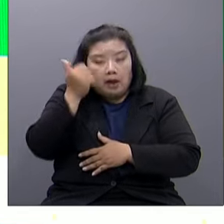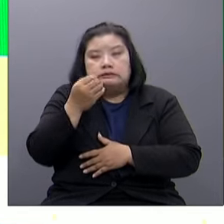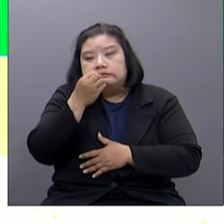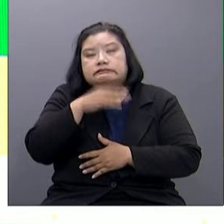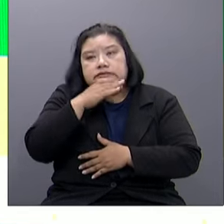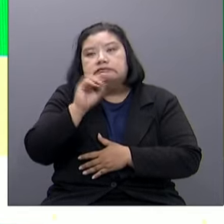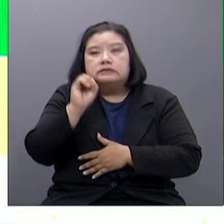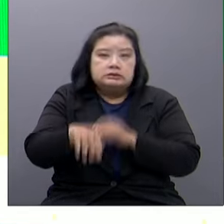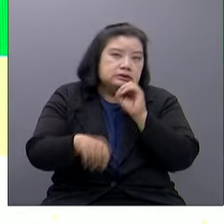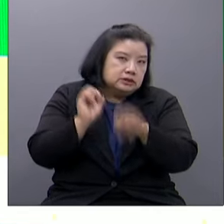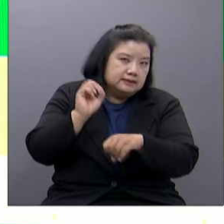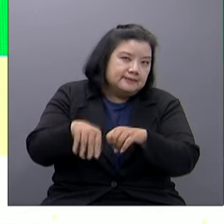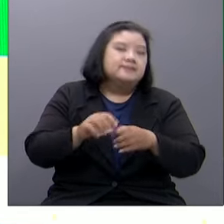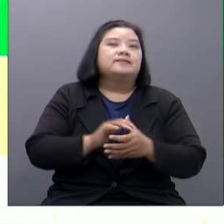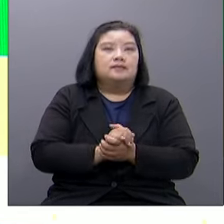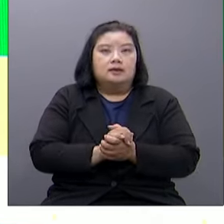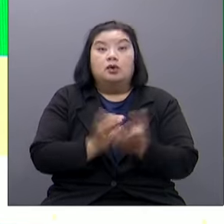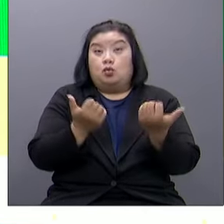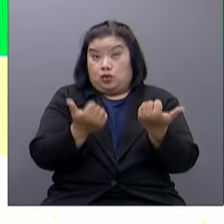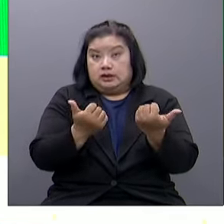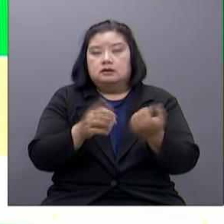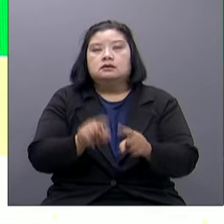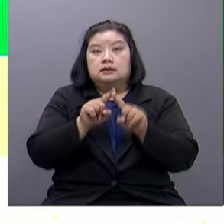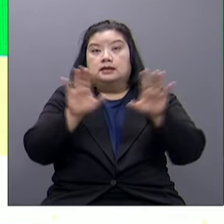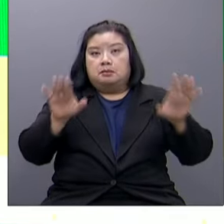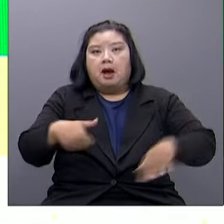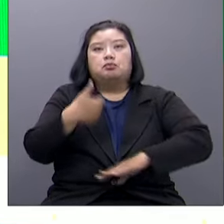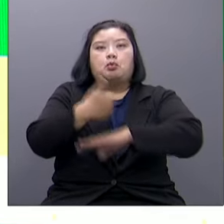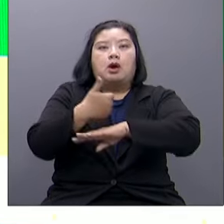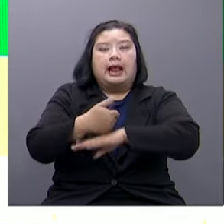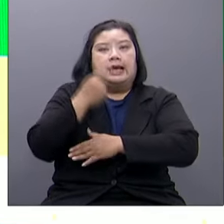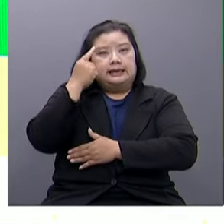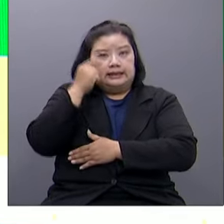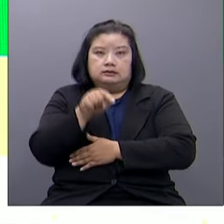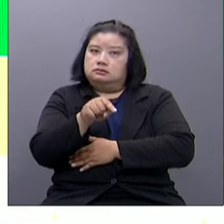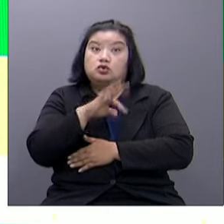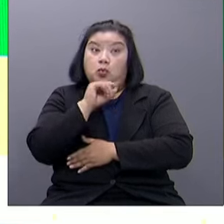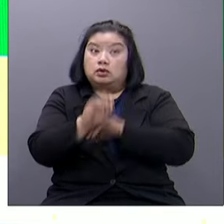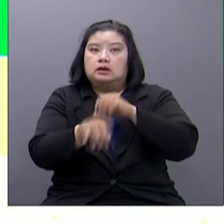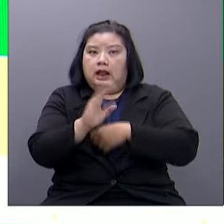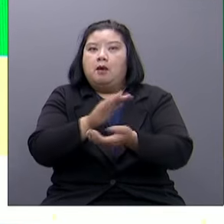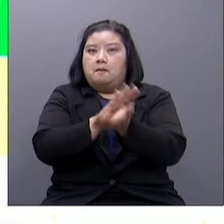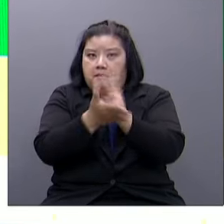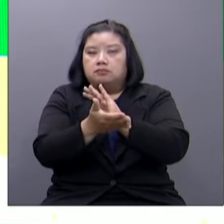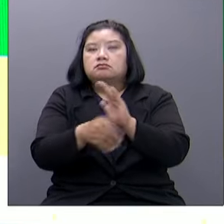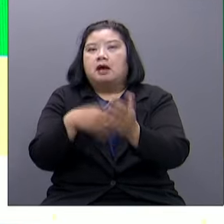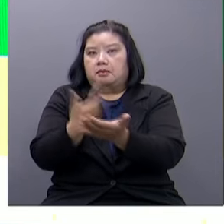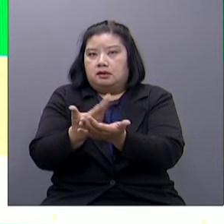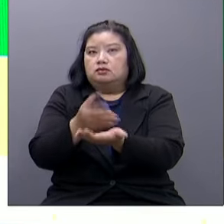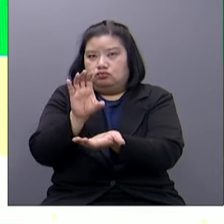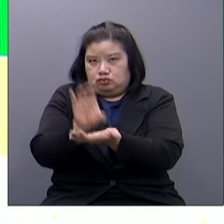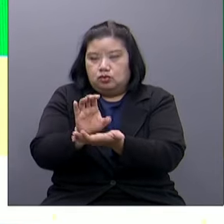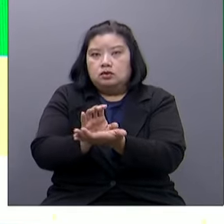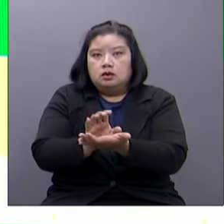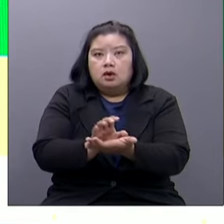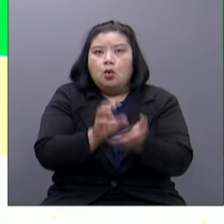ากขึ้นตามมาค่ะทางเทศบาลจึงมีแนวคิดในการเปลี่ยนขยะมาสร้างมูลค่านะคะไม่ว่าจะเป็นการใช้เทคโนโลยีเพื่อนำ